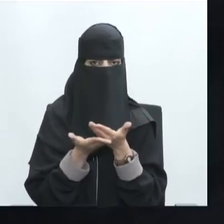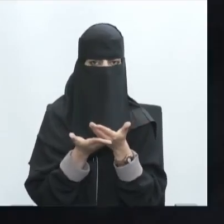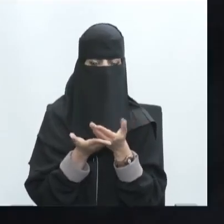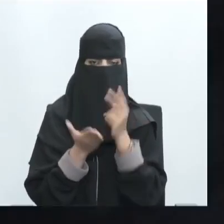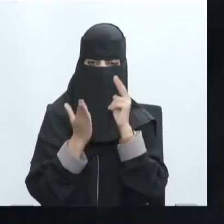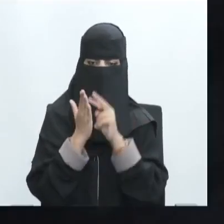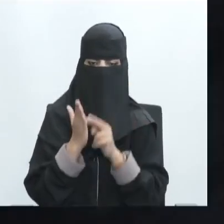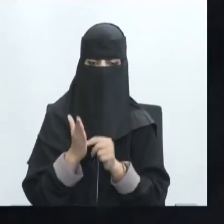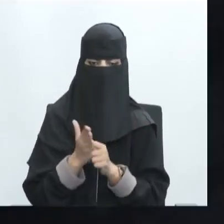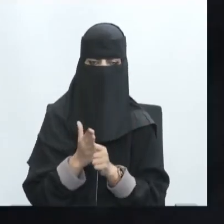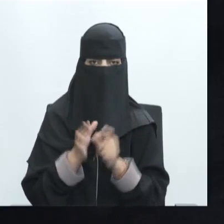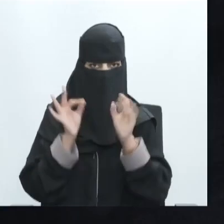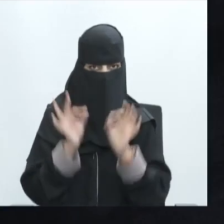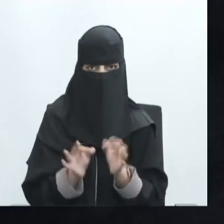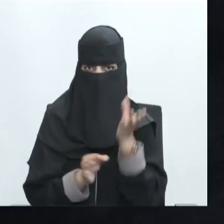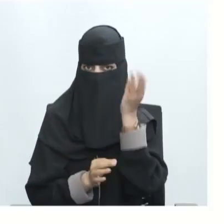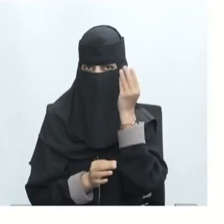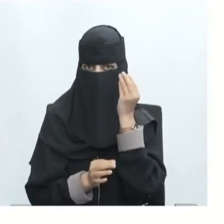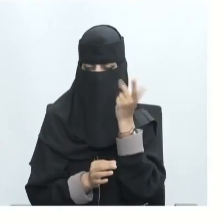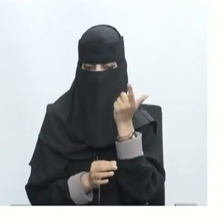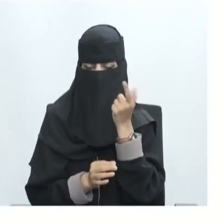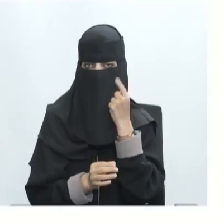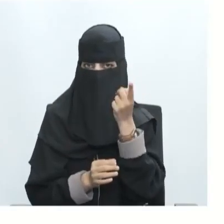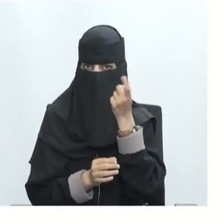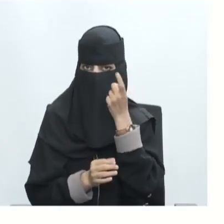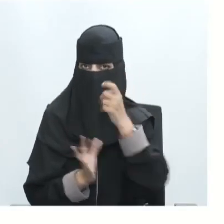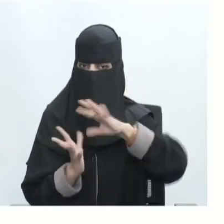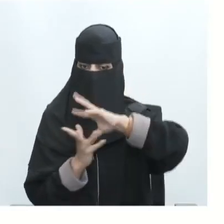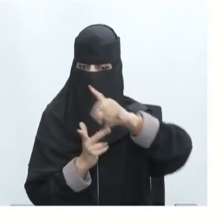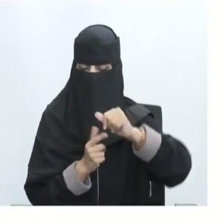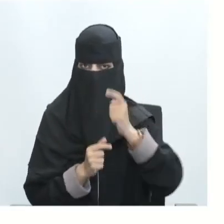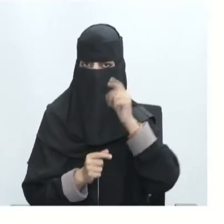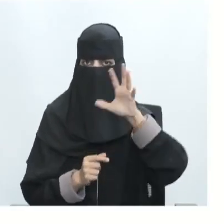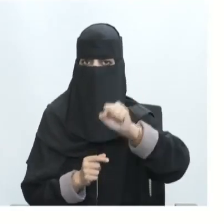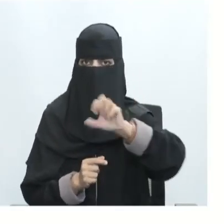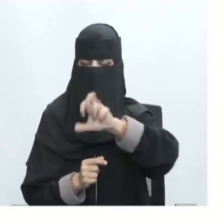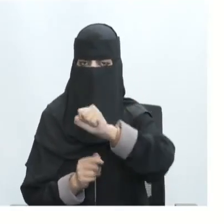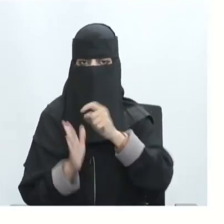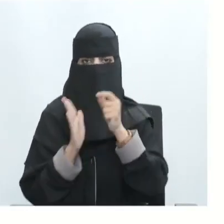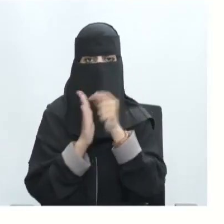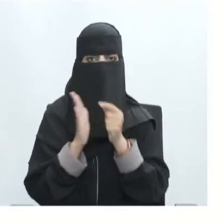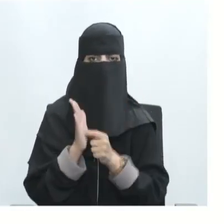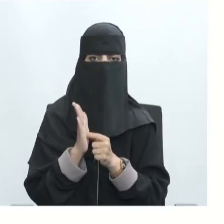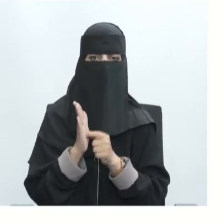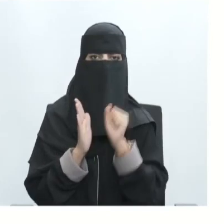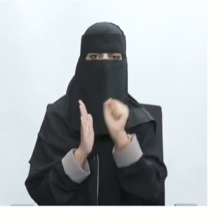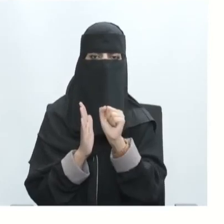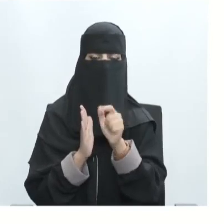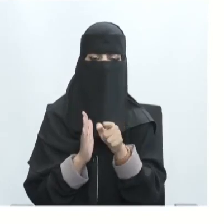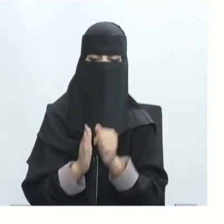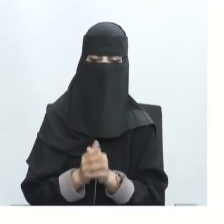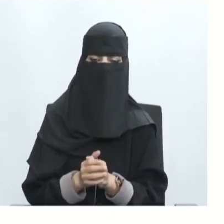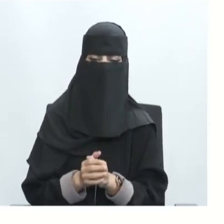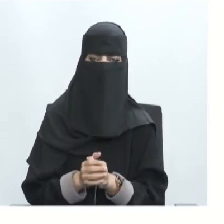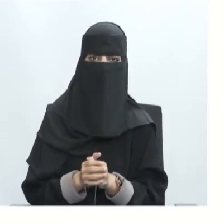نظريا منطق العلم نظريا فهم العالم والكشف عن قوانينه ا